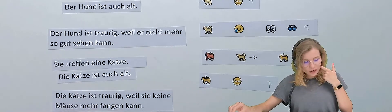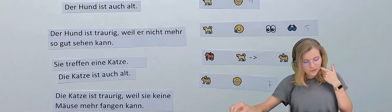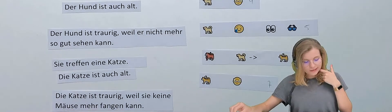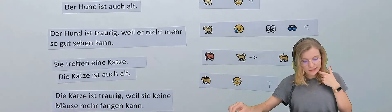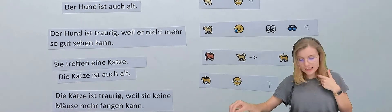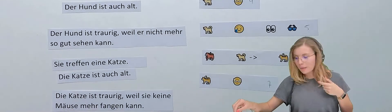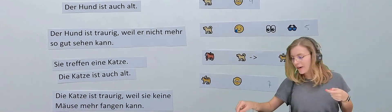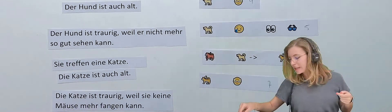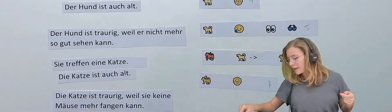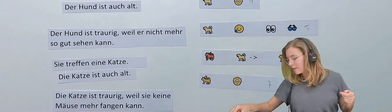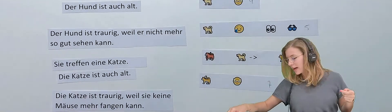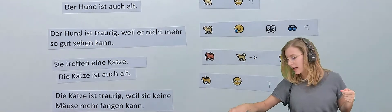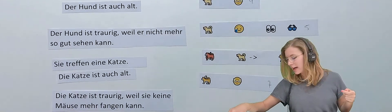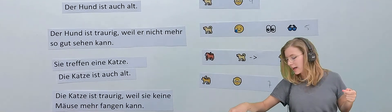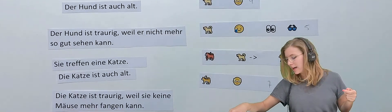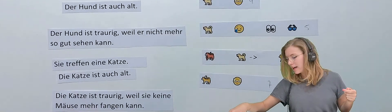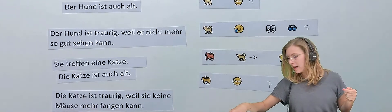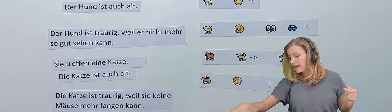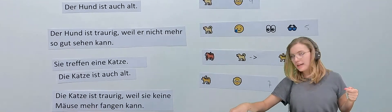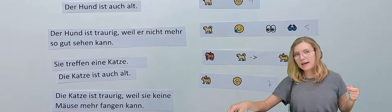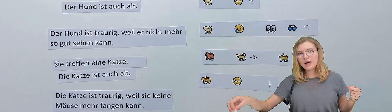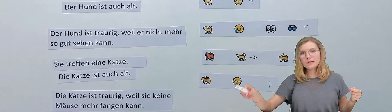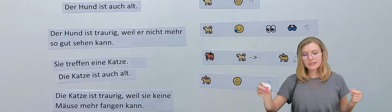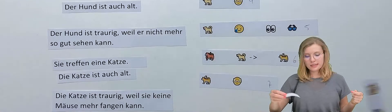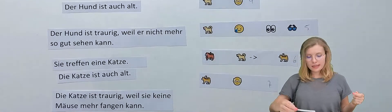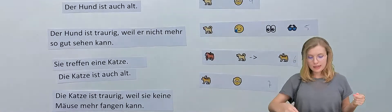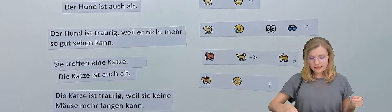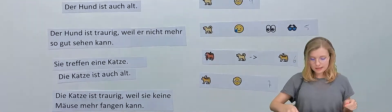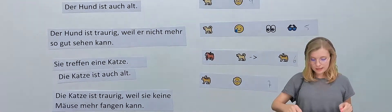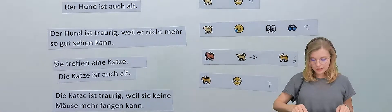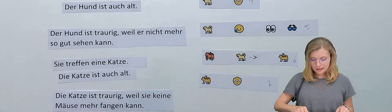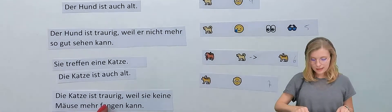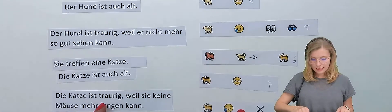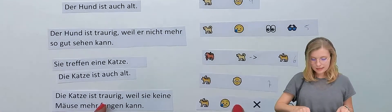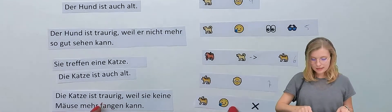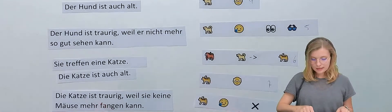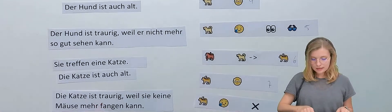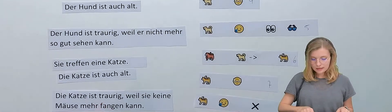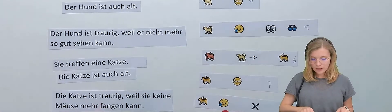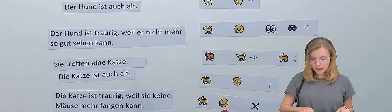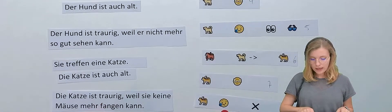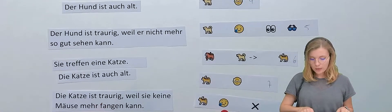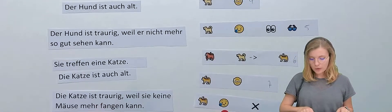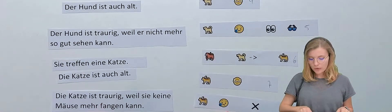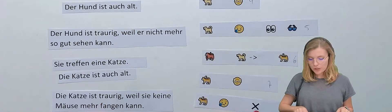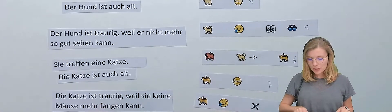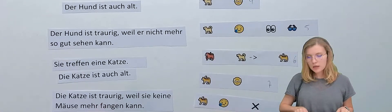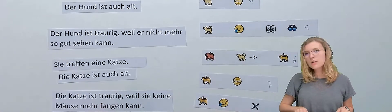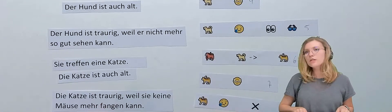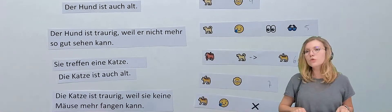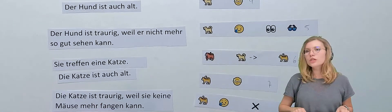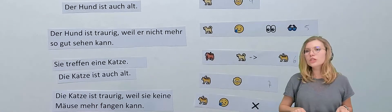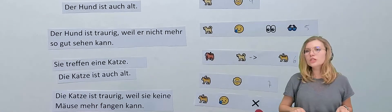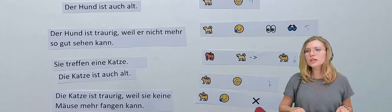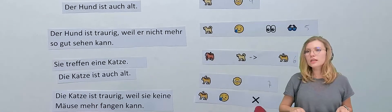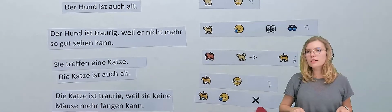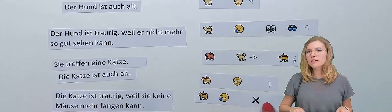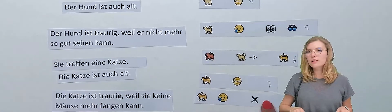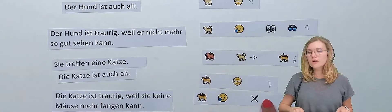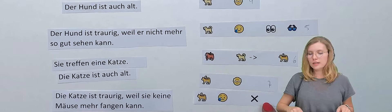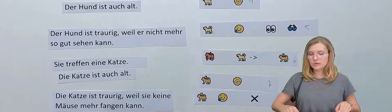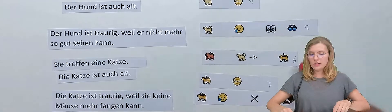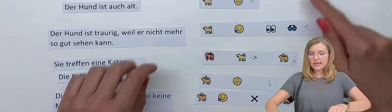ist traurig, weil sie keine Mäuse mehr fangen kann. Da habe ich dann die Katze, trauriger Emoji,